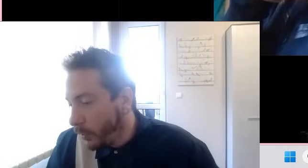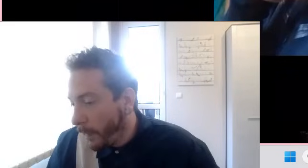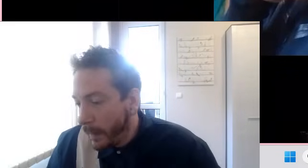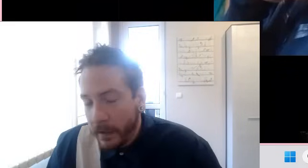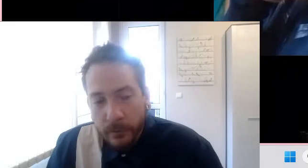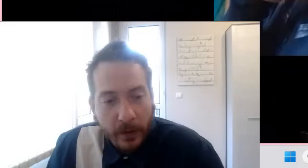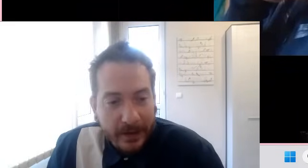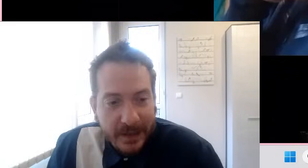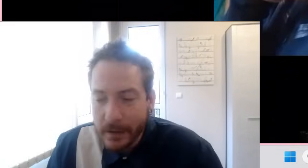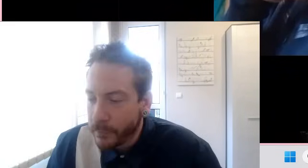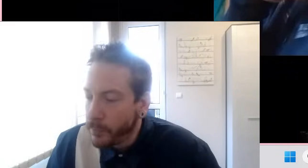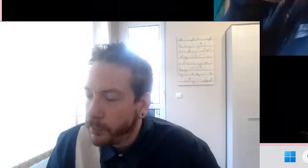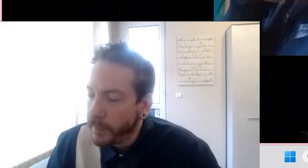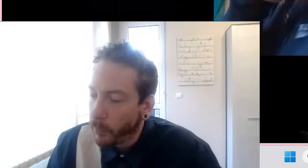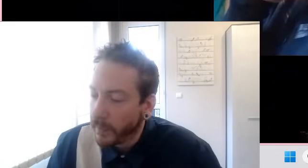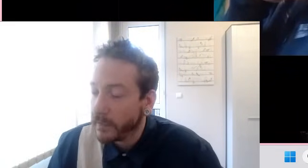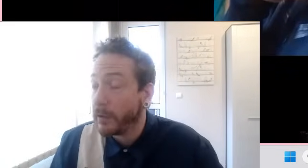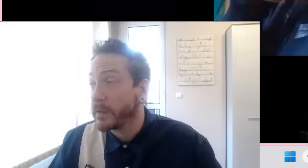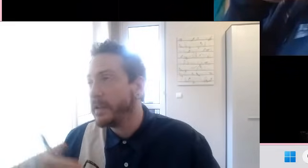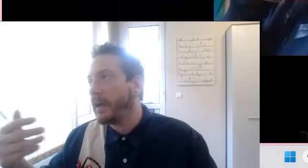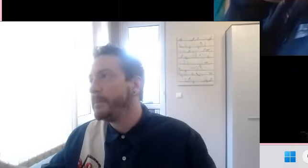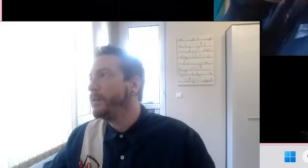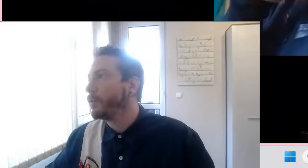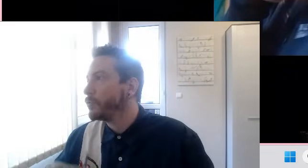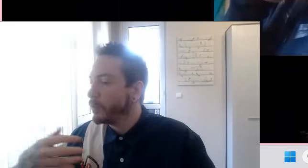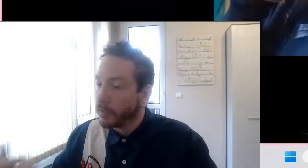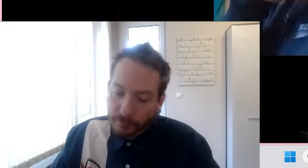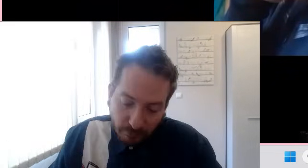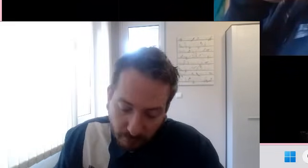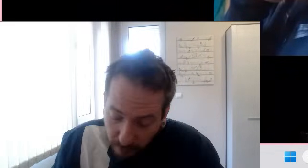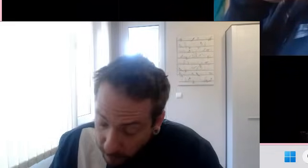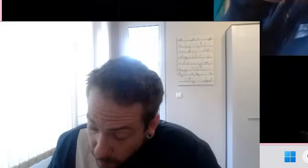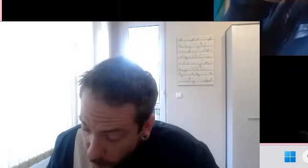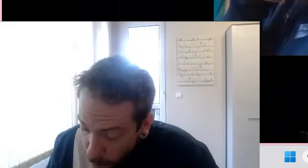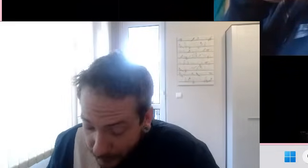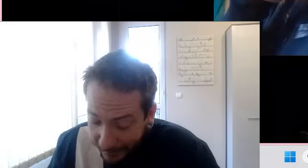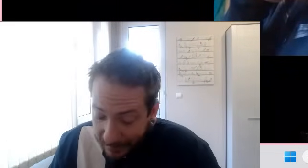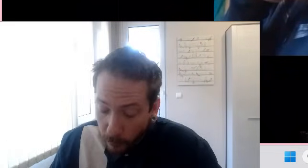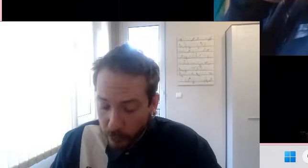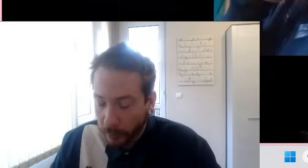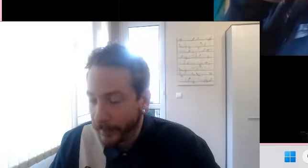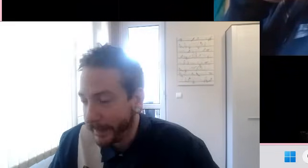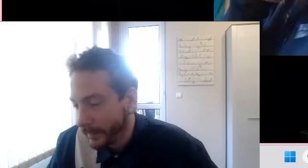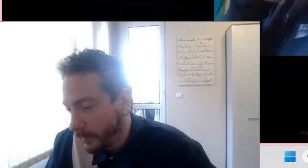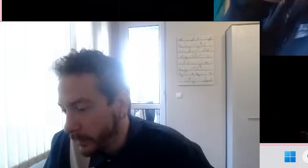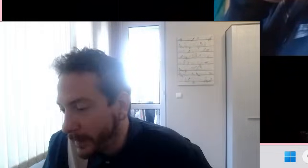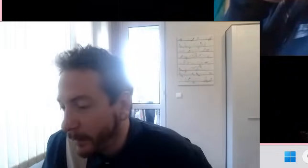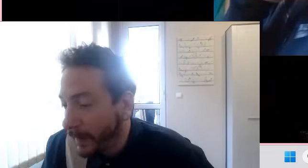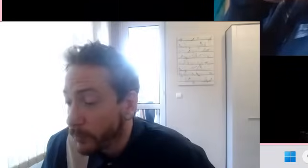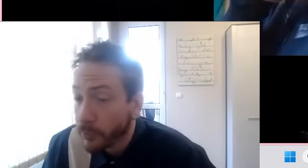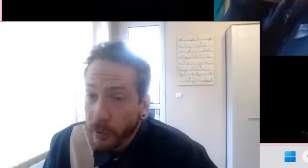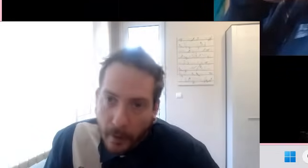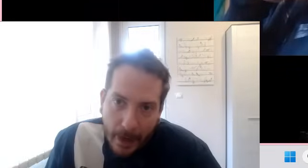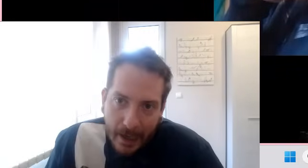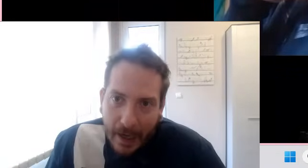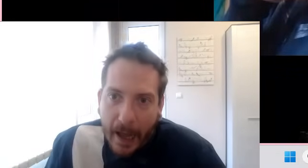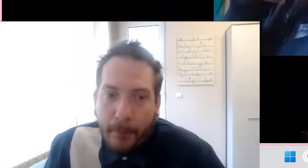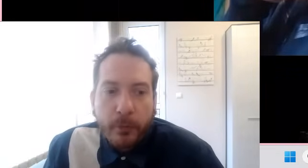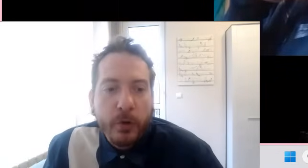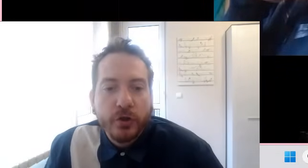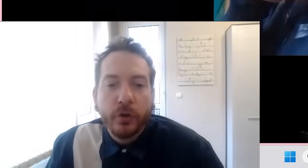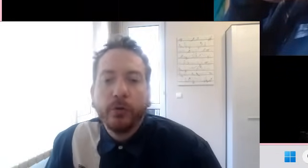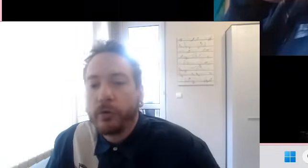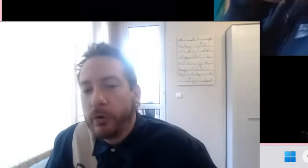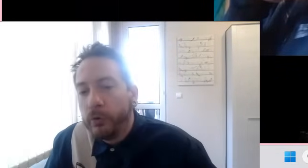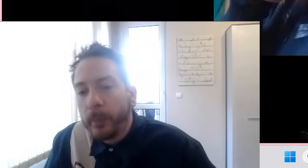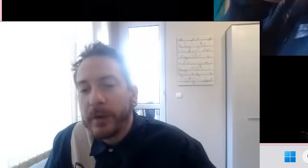les jours. Voilà qui vous pouvez croiser. Alors si tu habites dans une très très grosse campagne, bien perdue, un peu